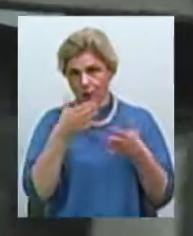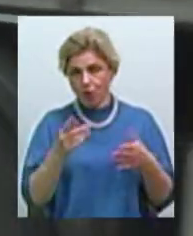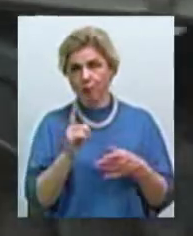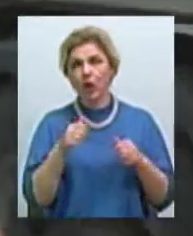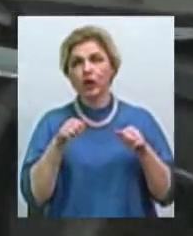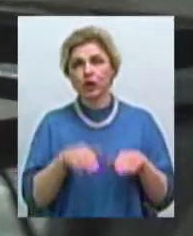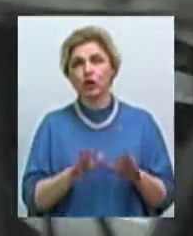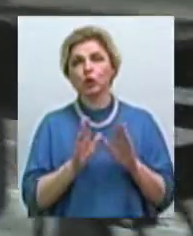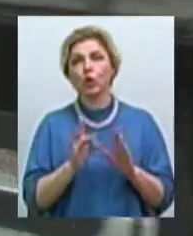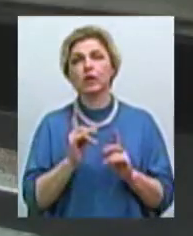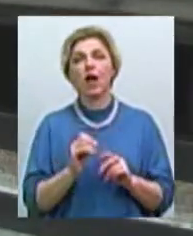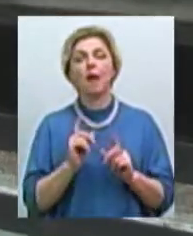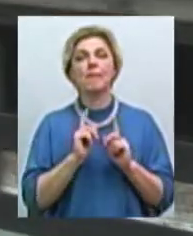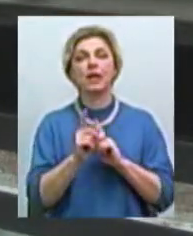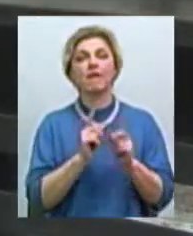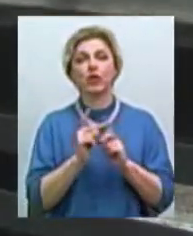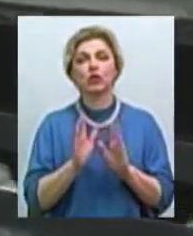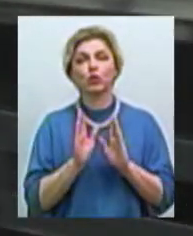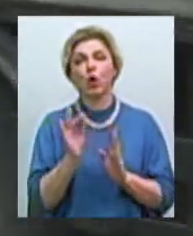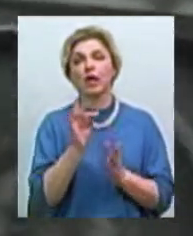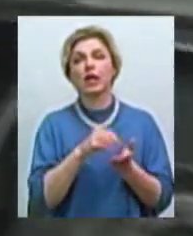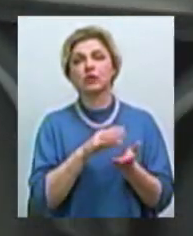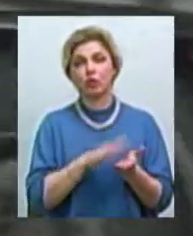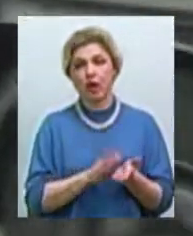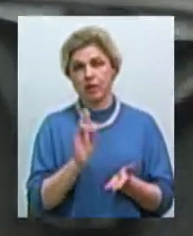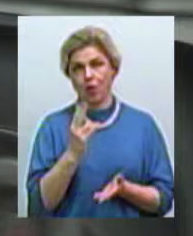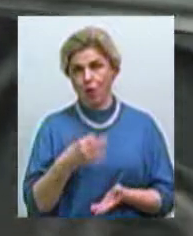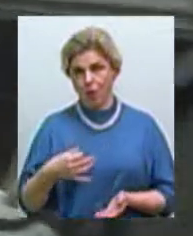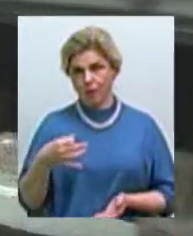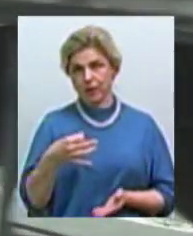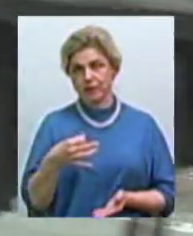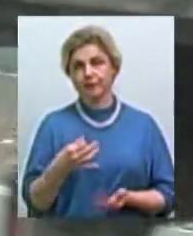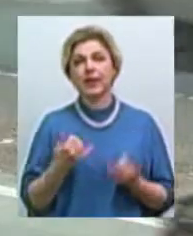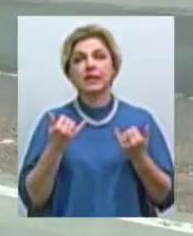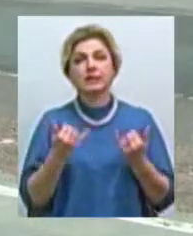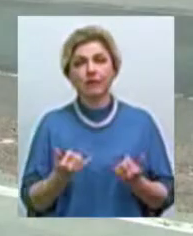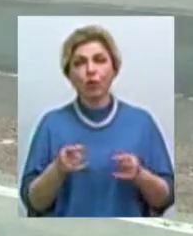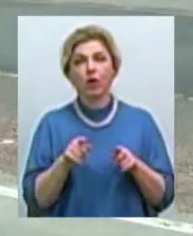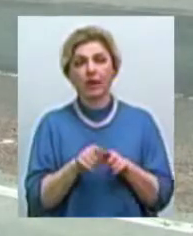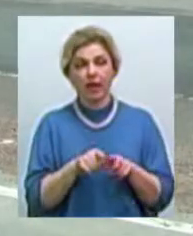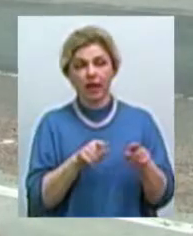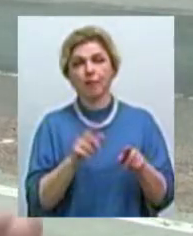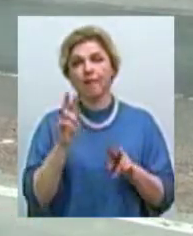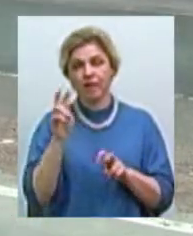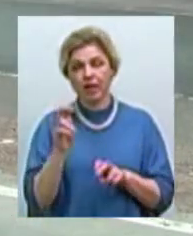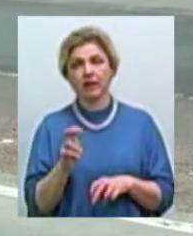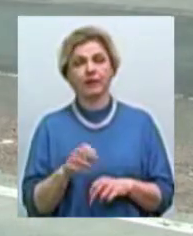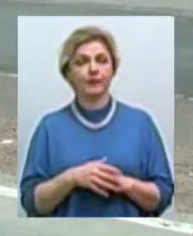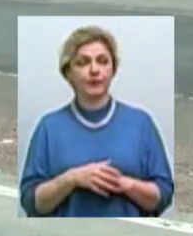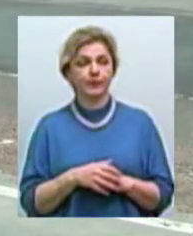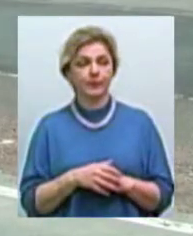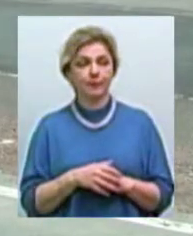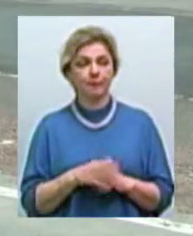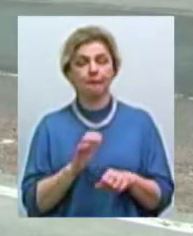рішення тільки на перевізників, які зареєстровані в області. На сьогоднішній день до таких перевізників, як Дурлідер, да, СПМК-17,